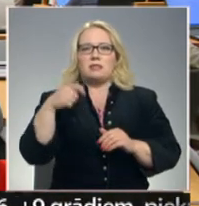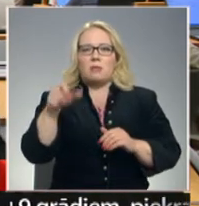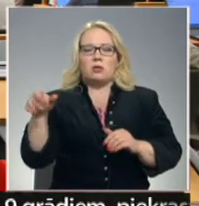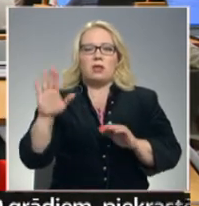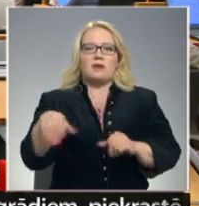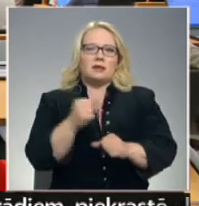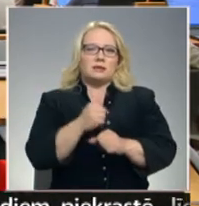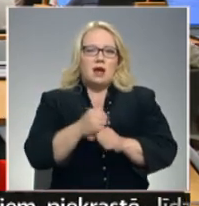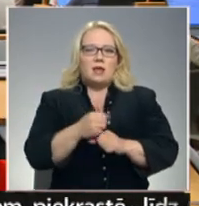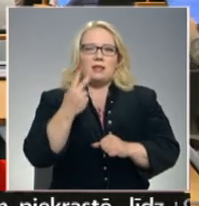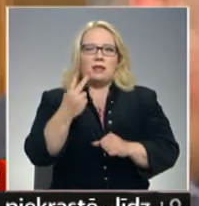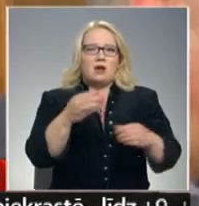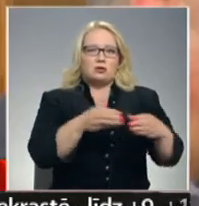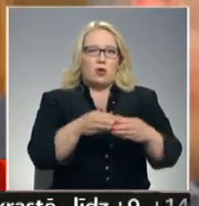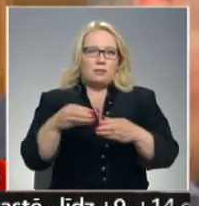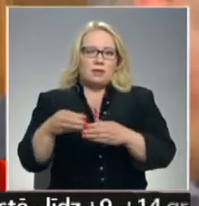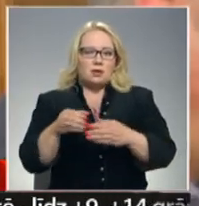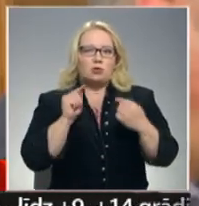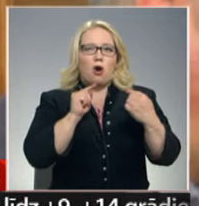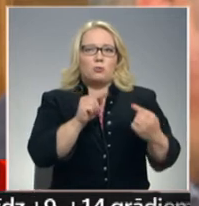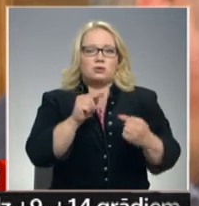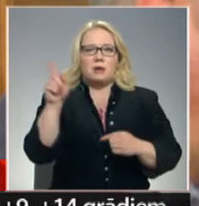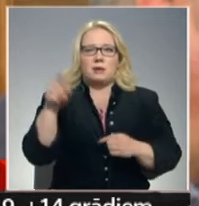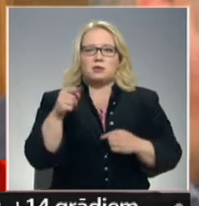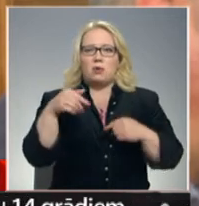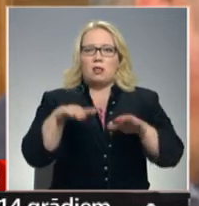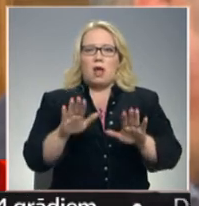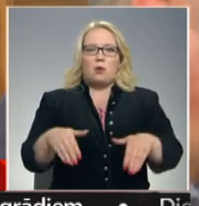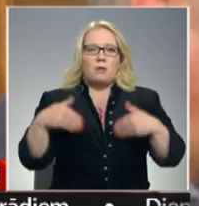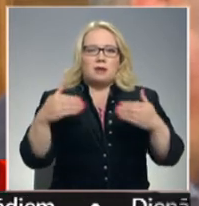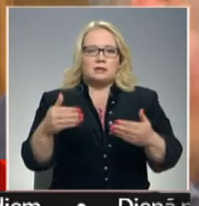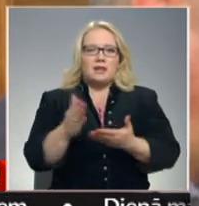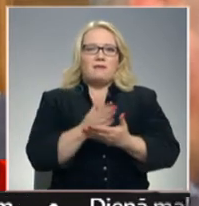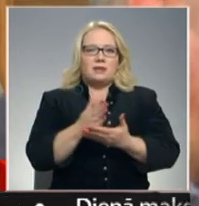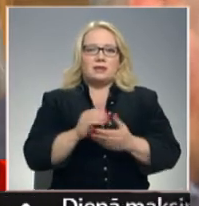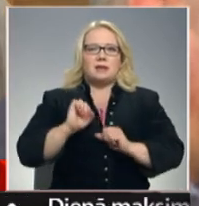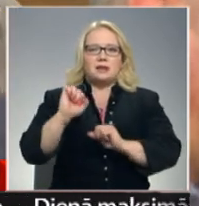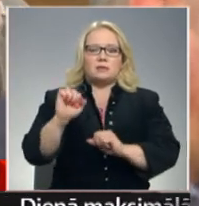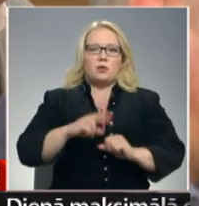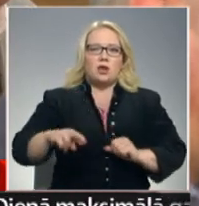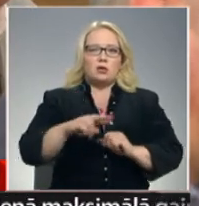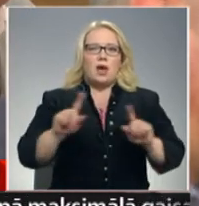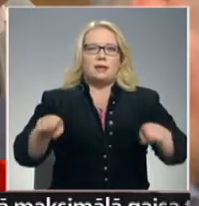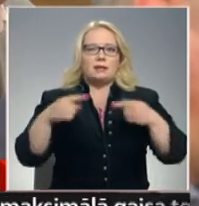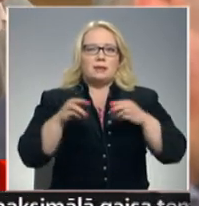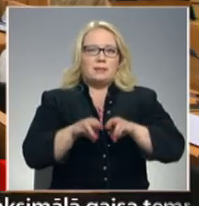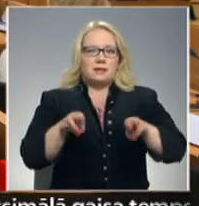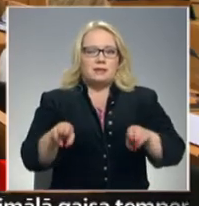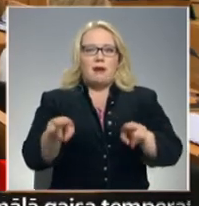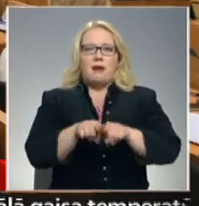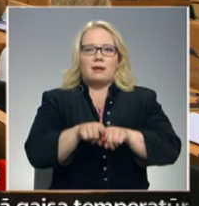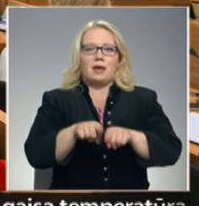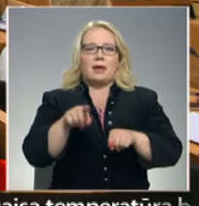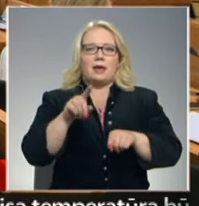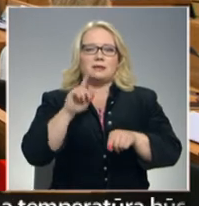strādāt vairāk nekā 2 komitejās. Opozīcija gan prasīs šo lēmumu atcelt vides aizsardzības un reģionālās attīstības ministrijai, kā arī